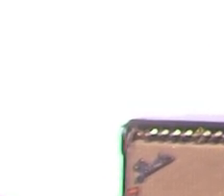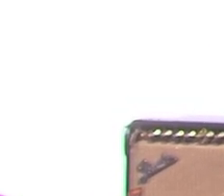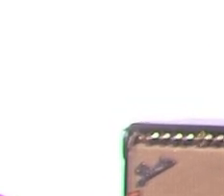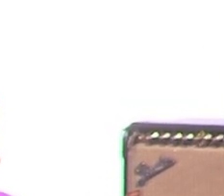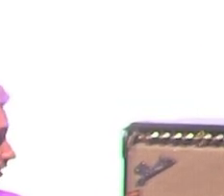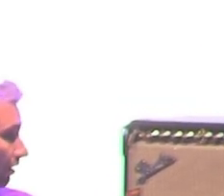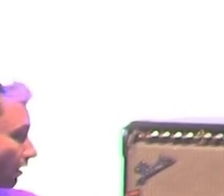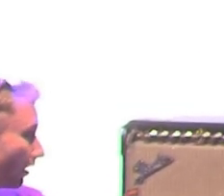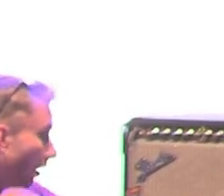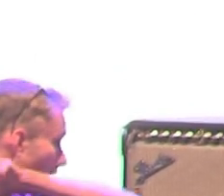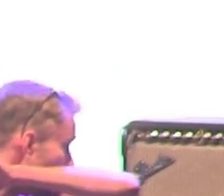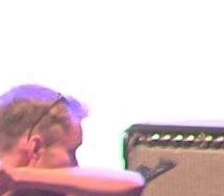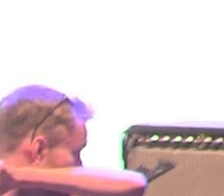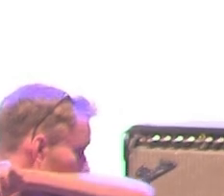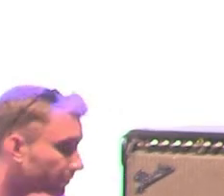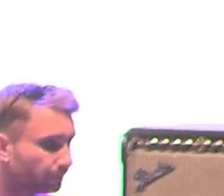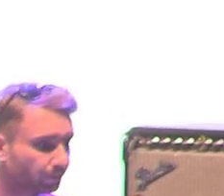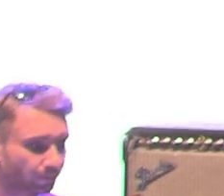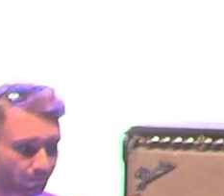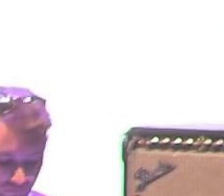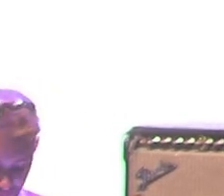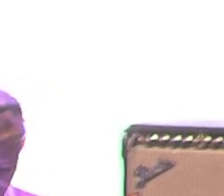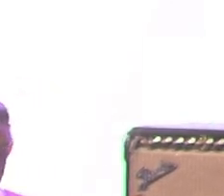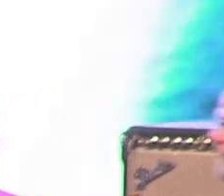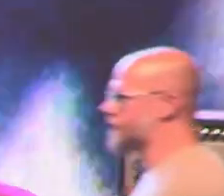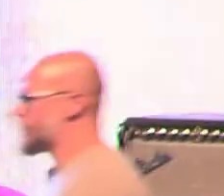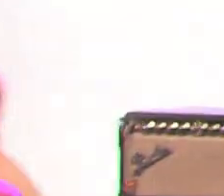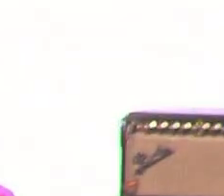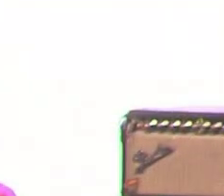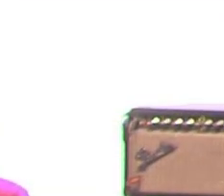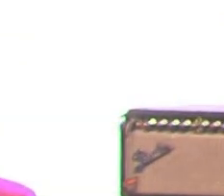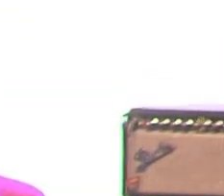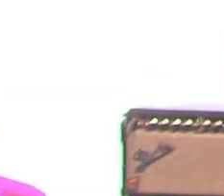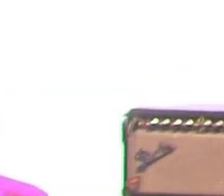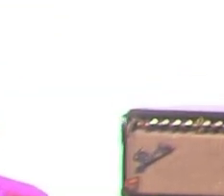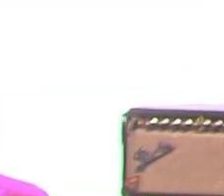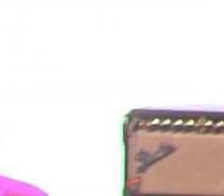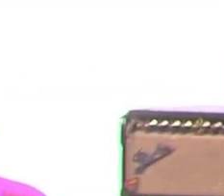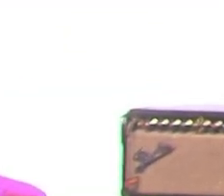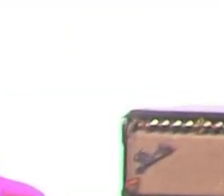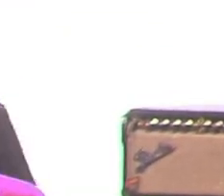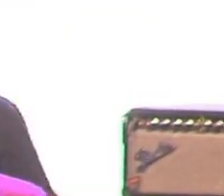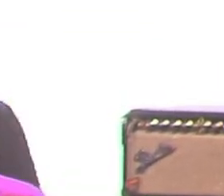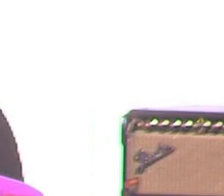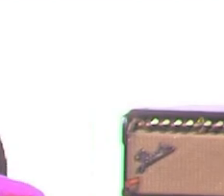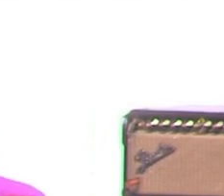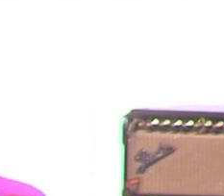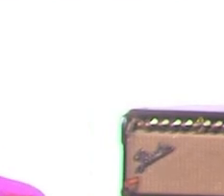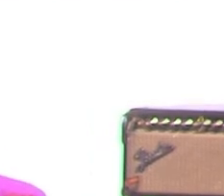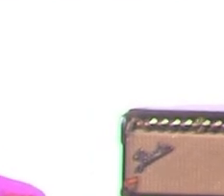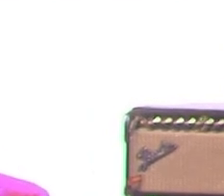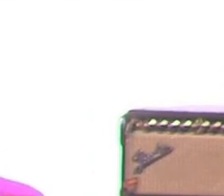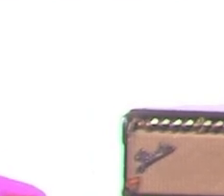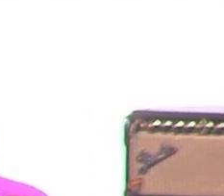selbst kommen, in denen wir leben, von denen wir wissen, wie schwierig es ist, politisch zu handeln, weil rechte Übergriffe Normalität werden